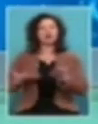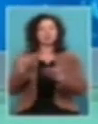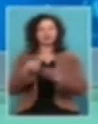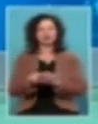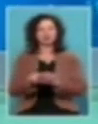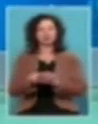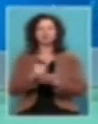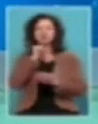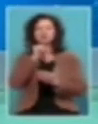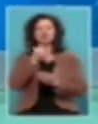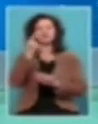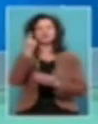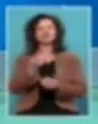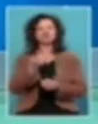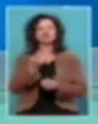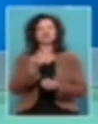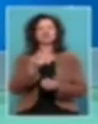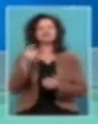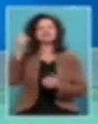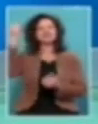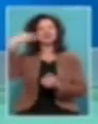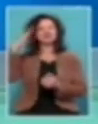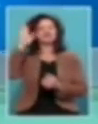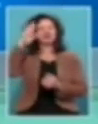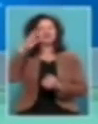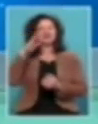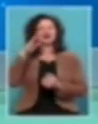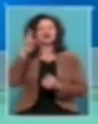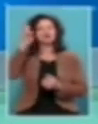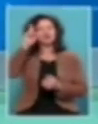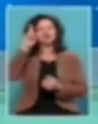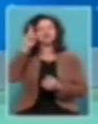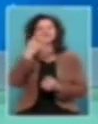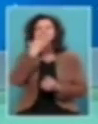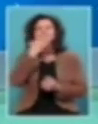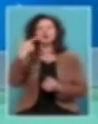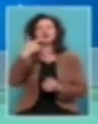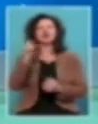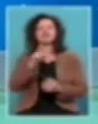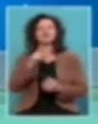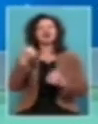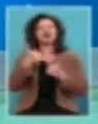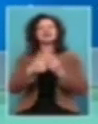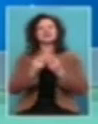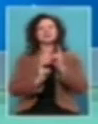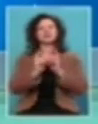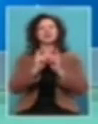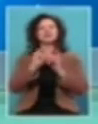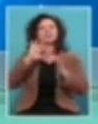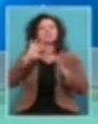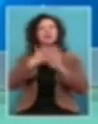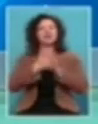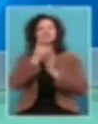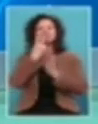су, көгілдір отын үшін біршама арзандады. Коммуналдық кәсіпорындар кіріспен шығындарды қайта қарастырды. Және де енді түбіртектегі тарифтердің